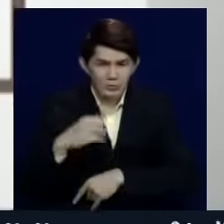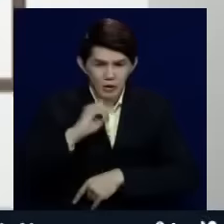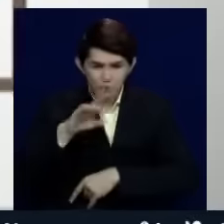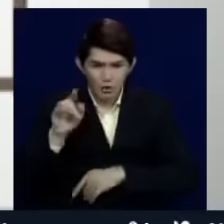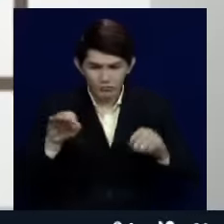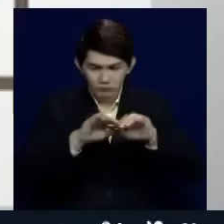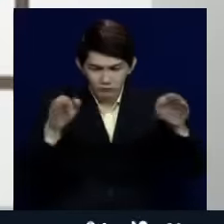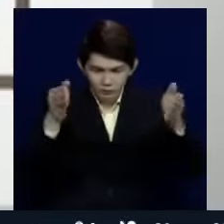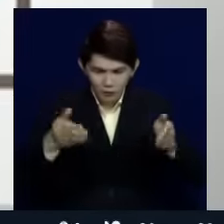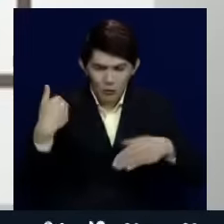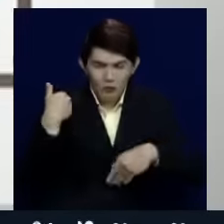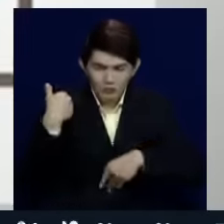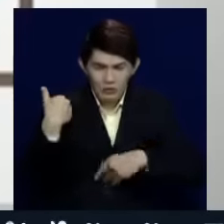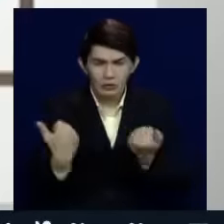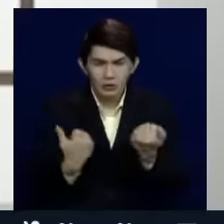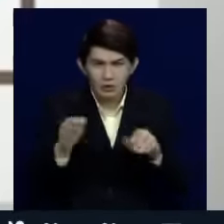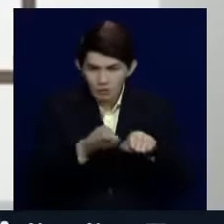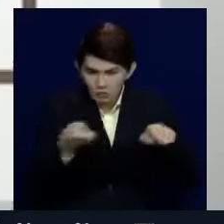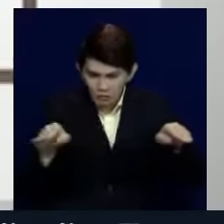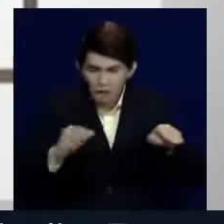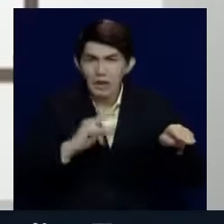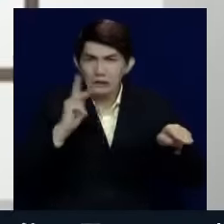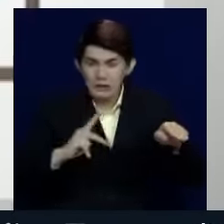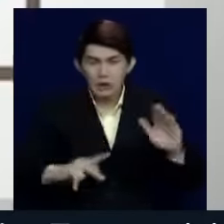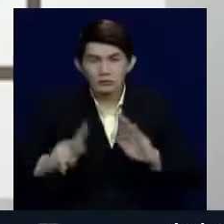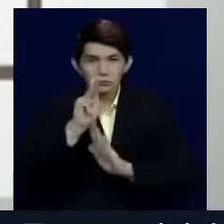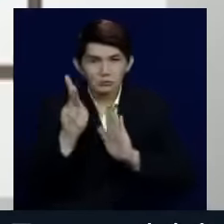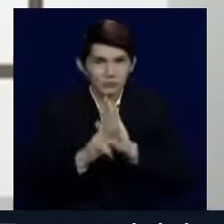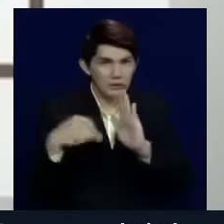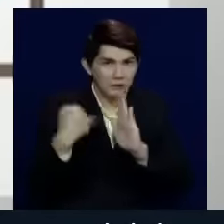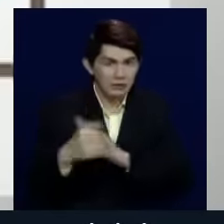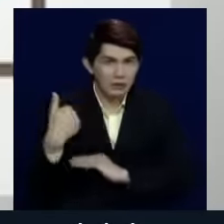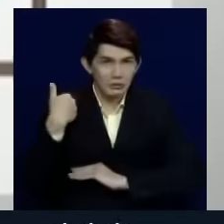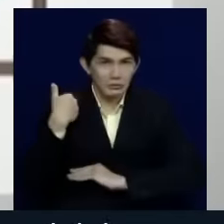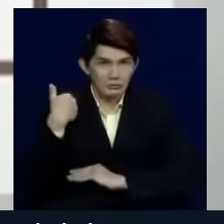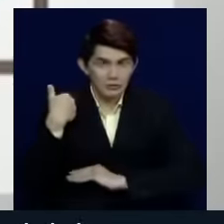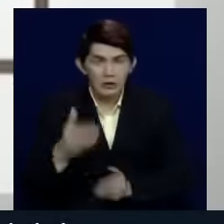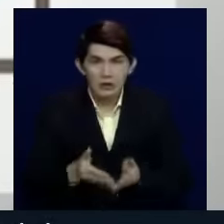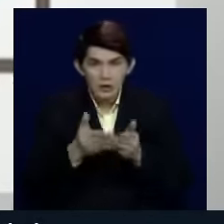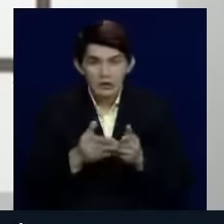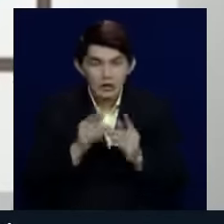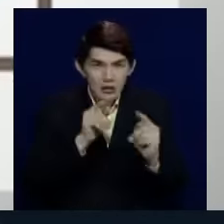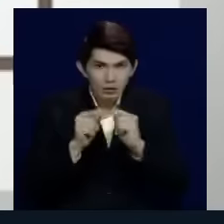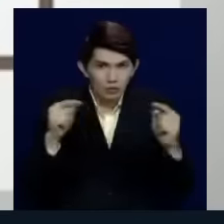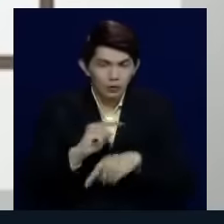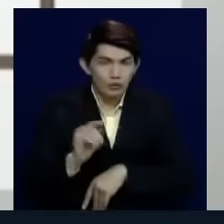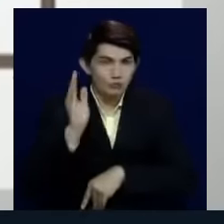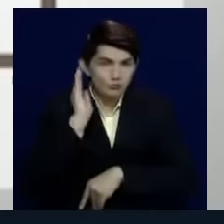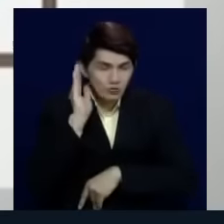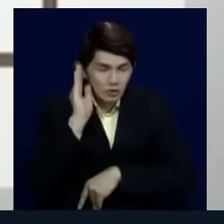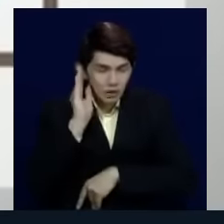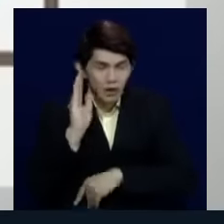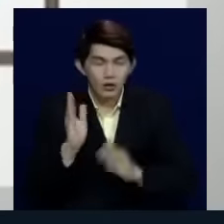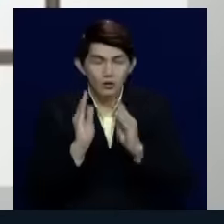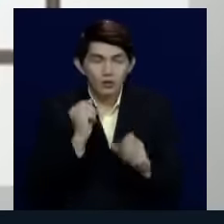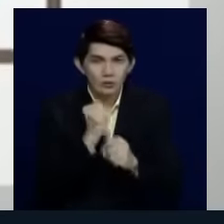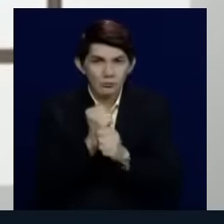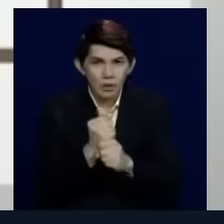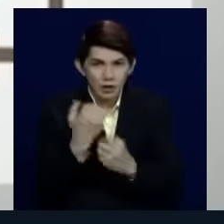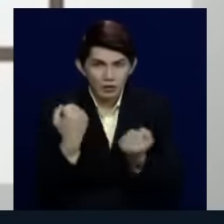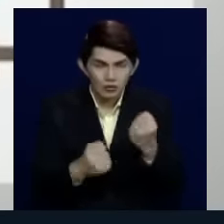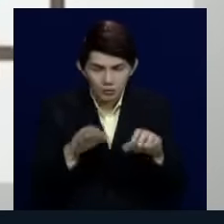คอนเทนเนอร์รถกลุ่มดังกล่าวเป็นรถเก่าซึ่งผิดกฎหมายทางสายเรือจึงติดต่อไปยังนายวีเจว่าเจ้าหน้าที่ยึดรถ